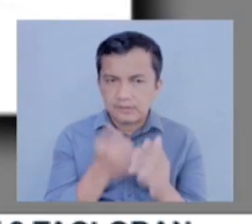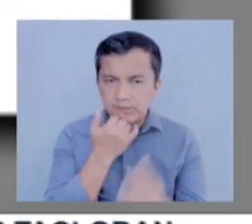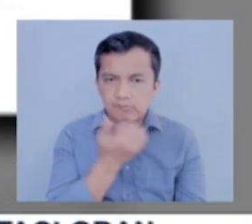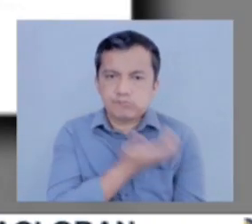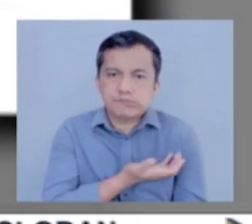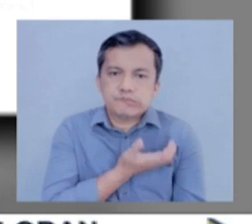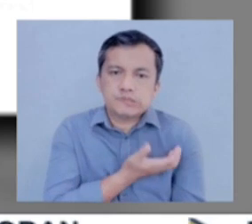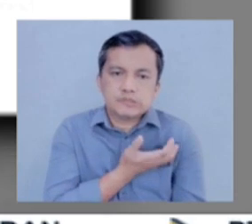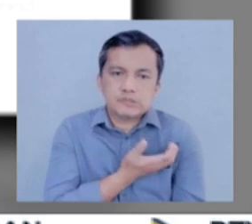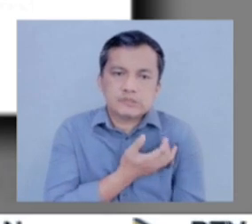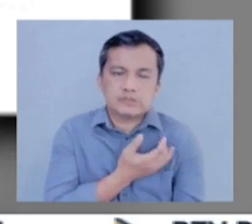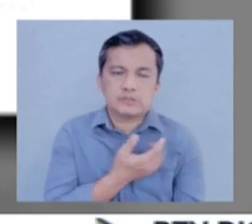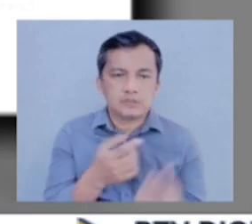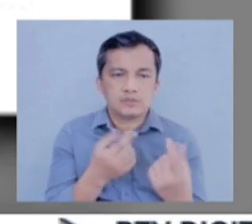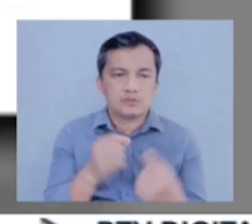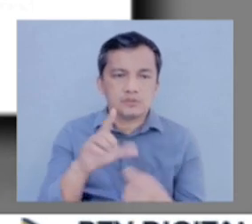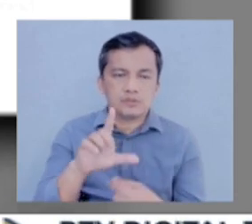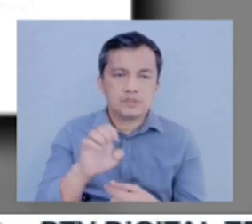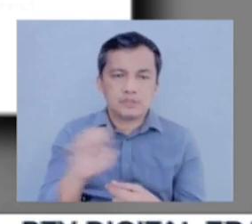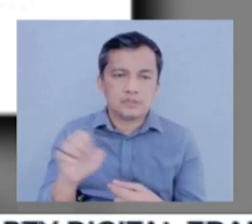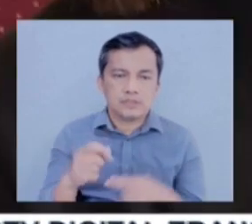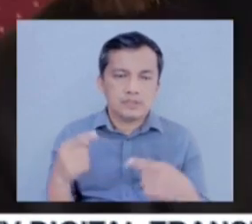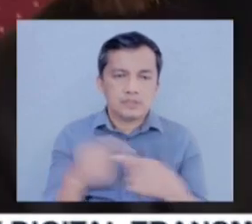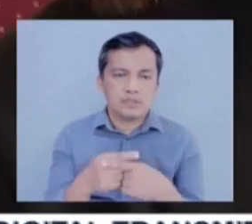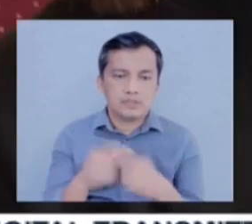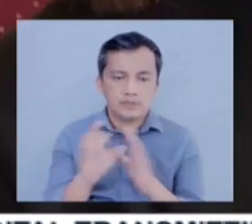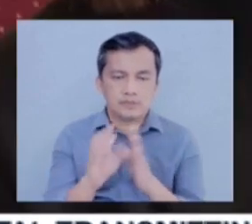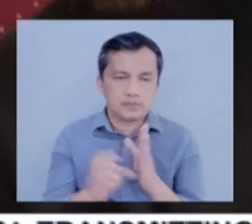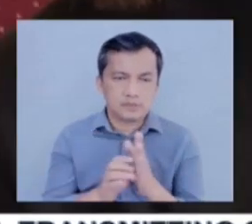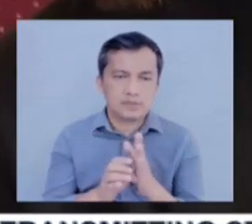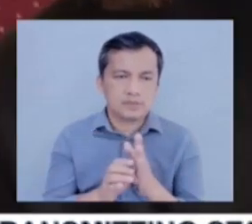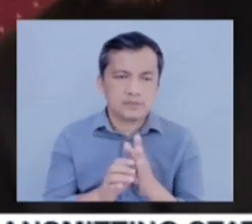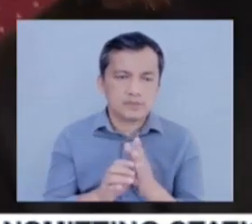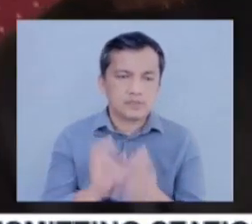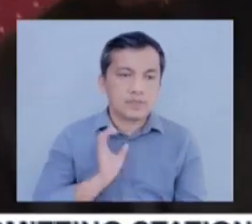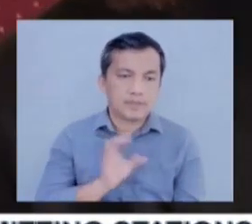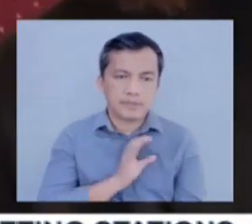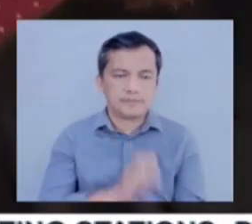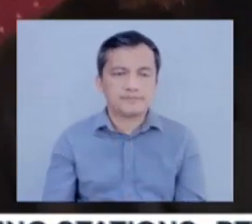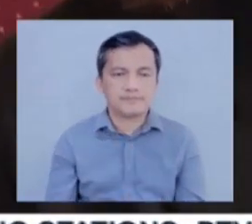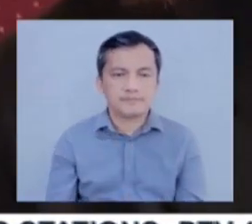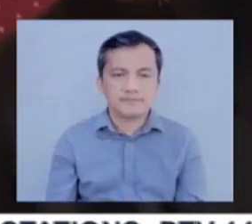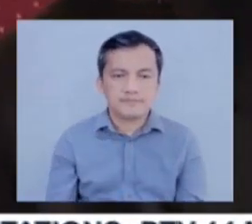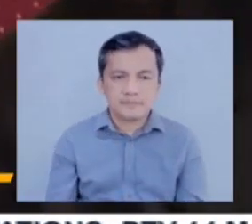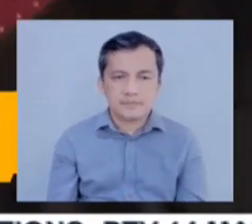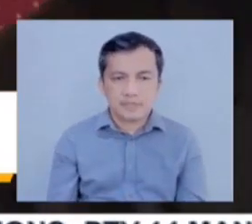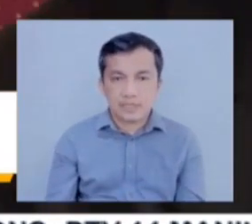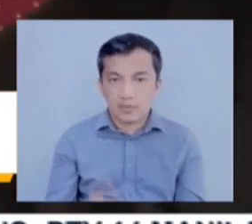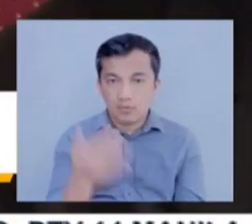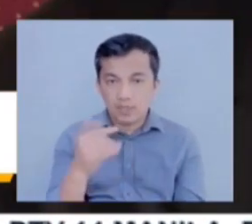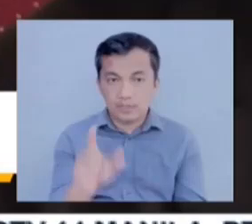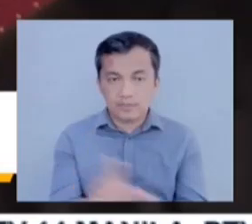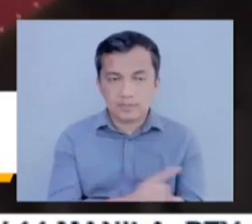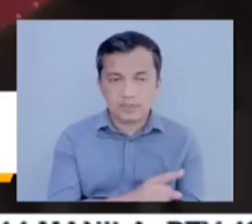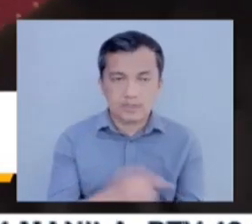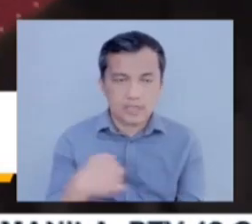ni Lee na labag sa code of conduct ng Kamara. Kaya po may konting katagalan, I had to process